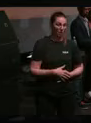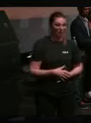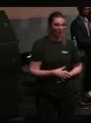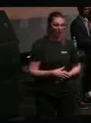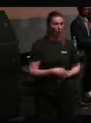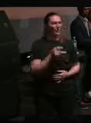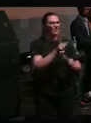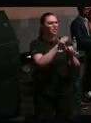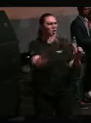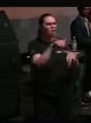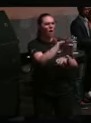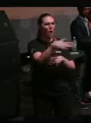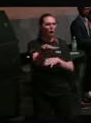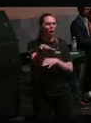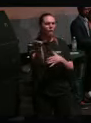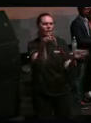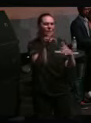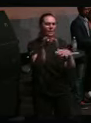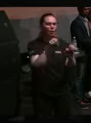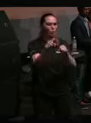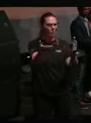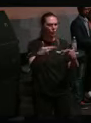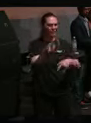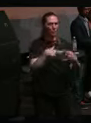den største havvindkommunen sier vi sitter med ingenting.